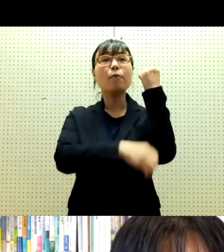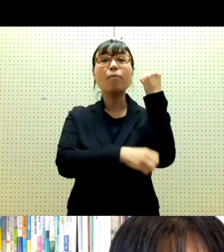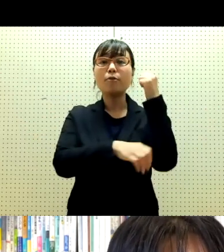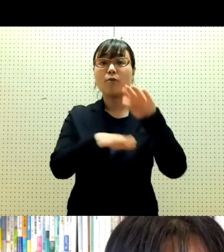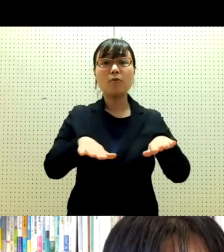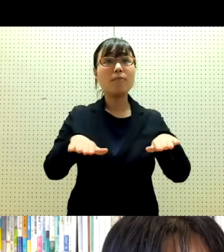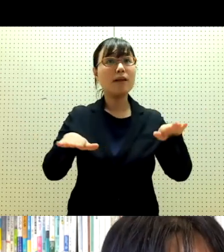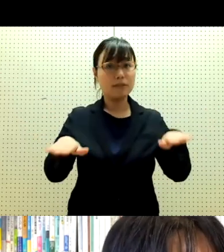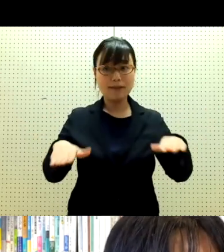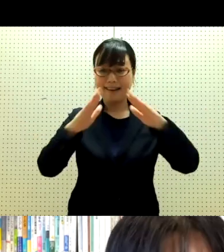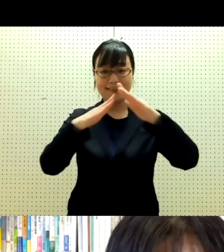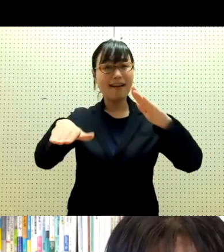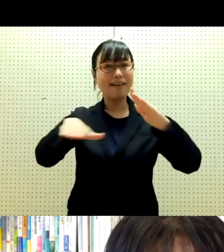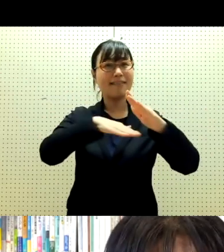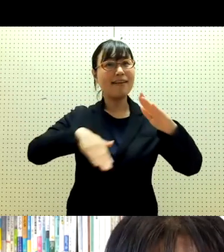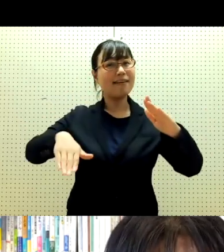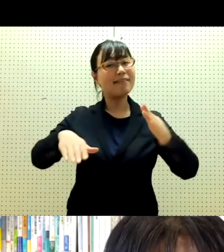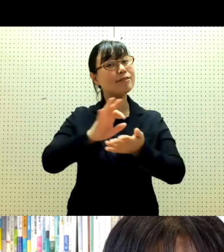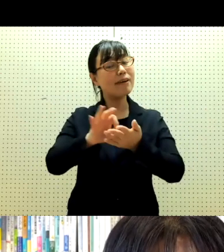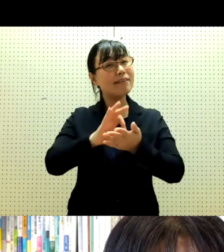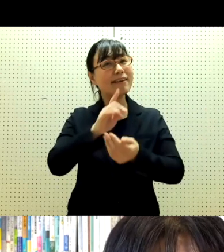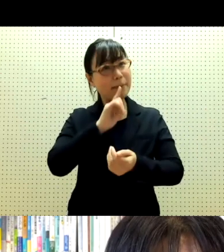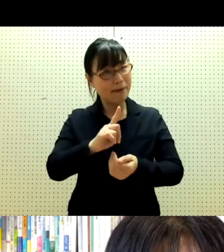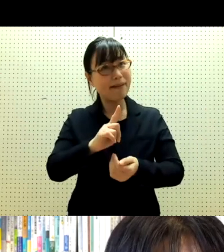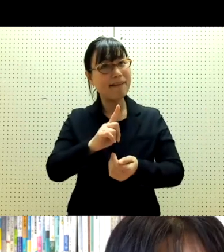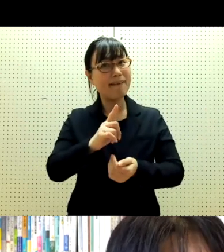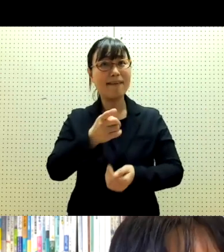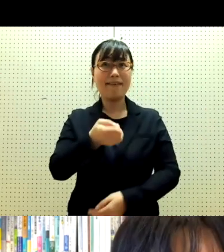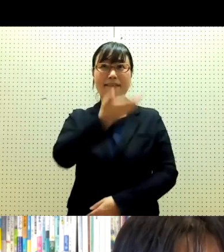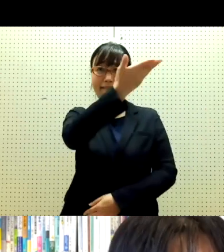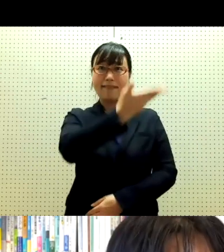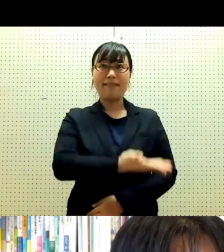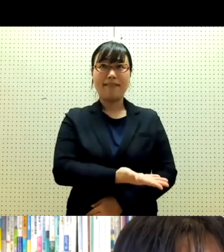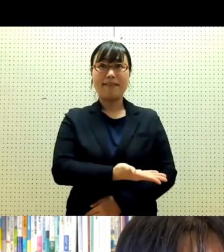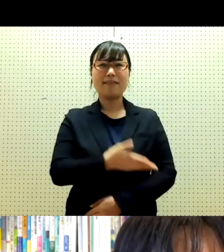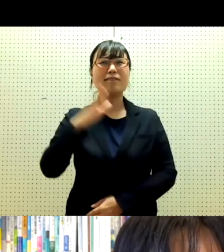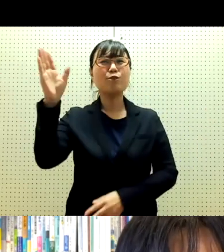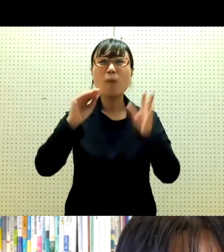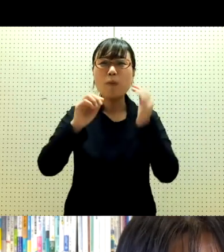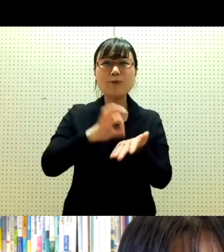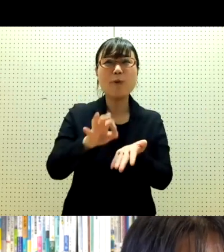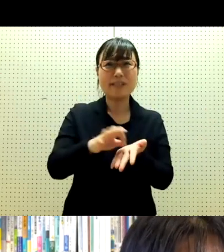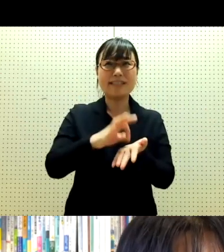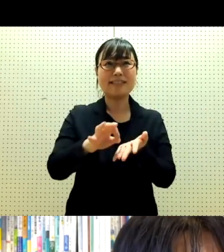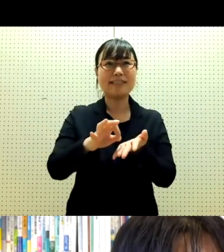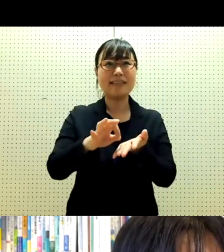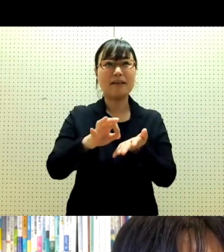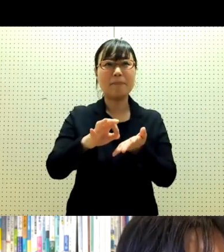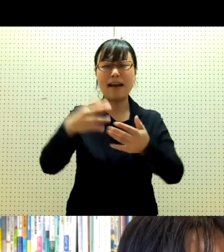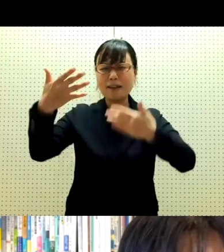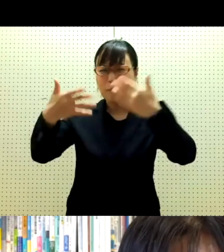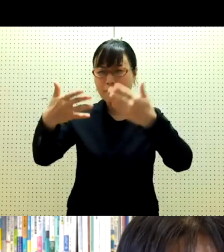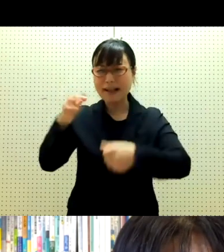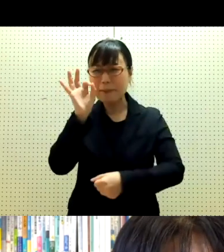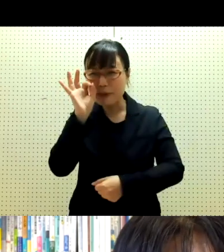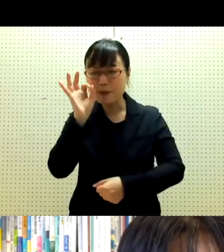で中心で使っているものというと、こちらにあるような情報の消費、例えば動画サイトを見たりとかですね、あるいは LINE を